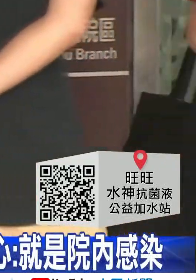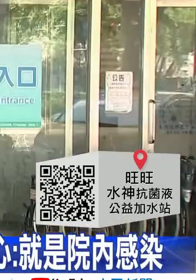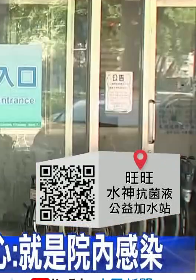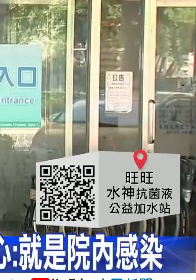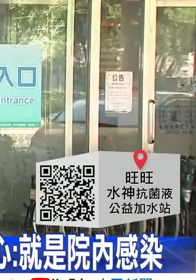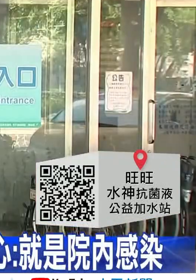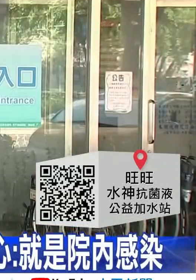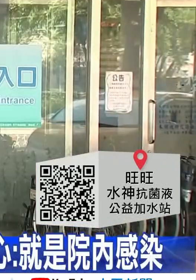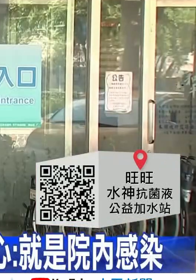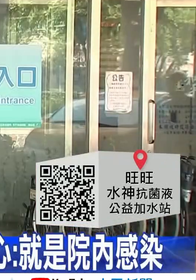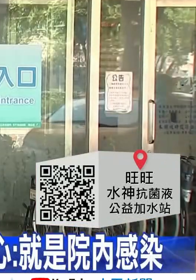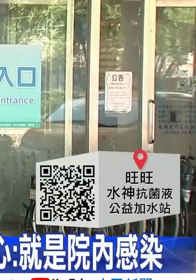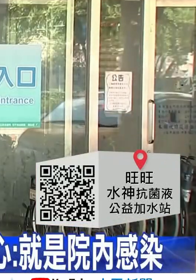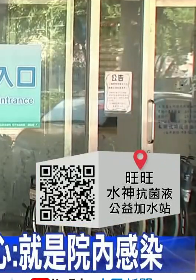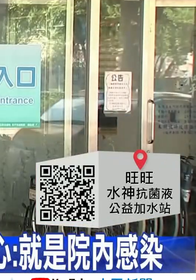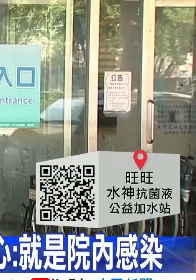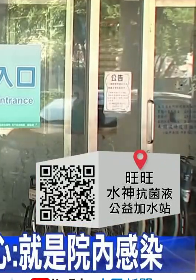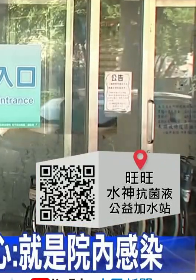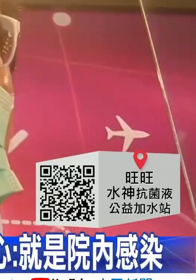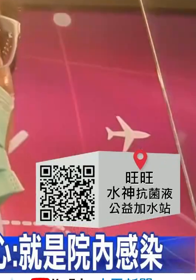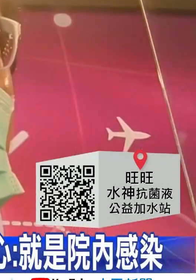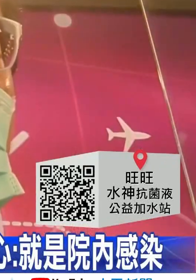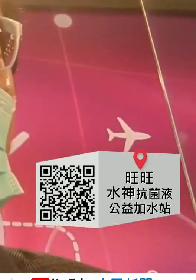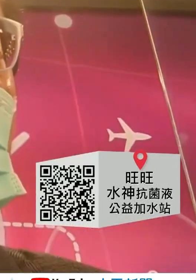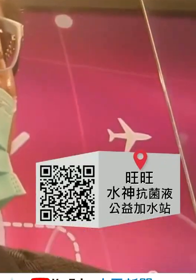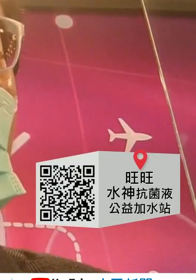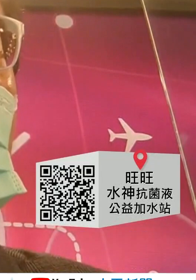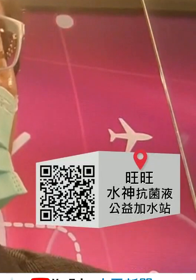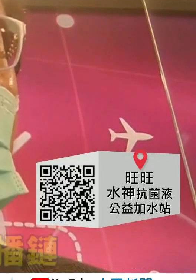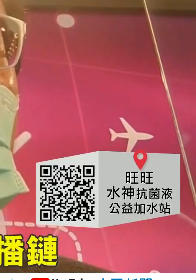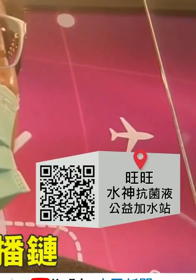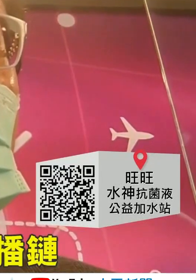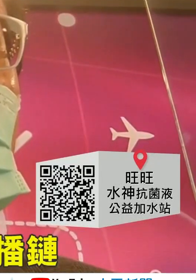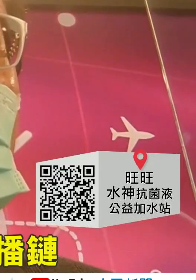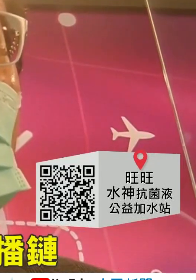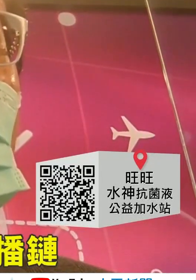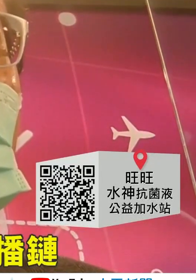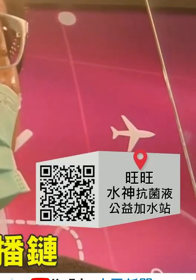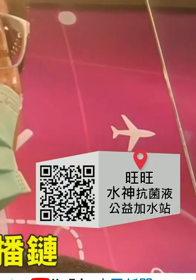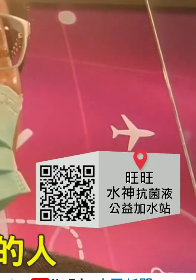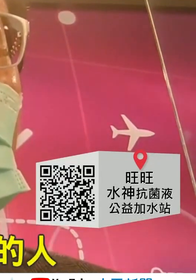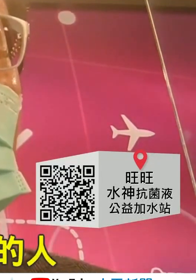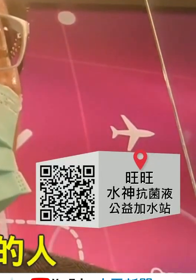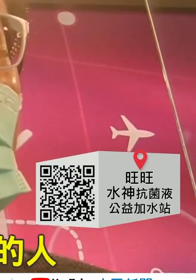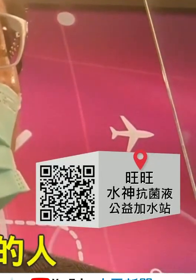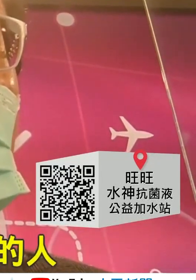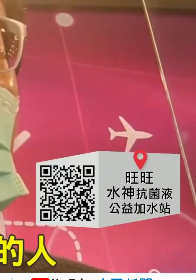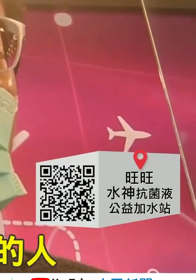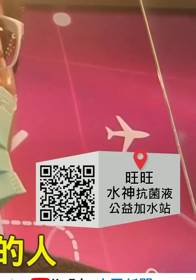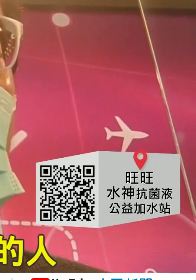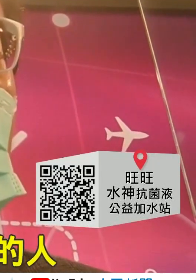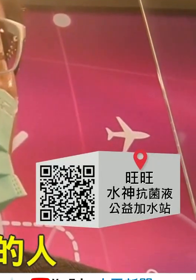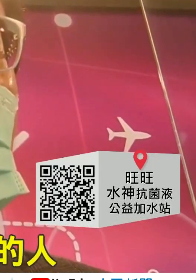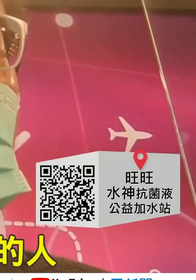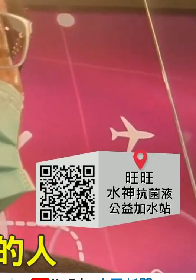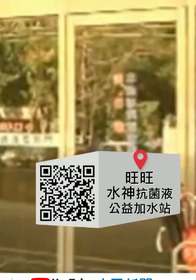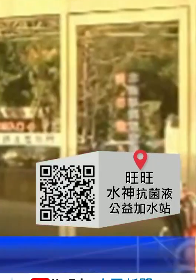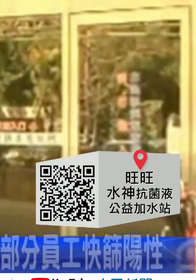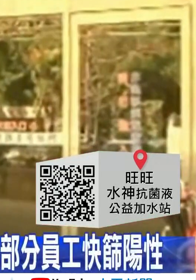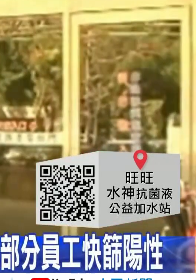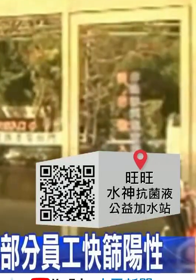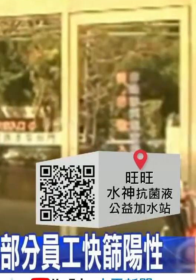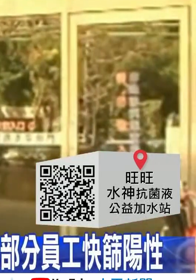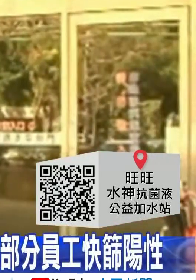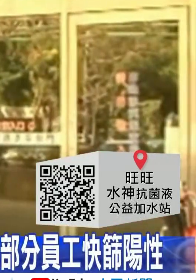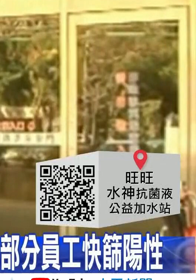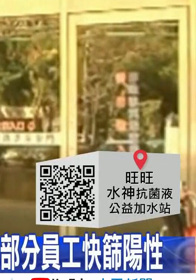桃第二，院内恐怕还有其他传播链。 被传染到的人都变成一个新的传播链，可能会再波及更多的人。 医